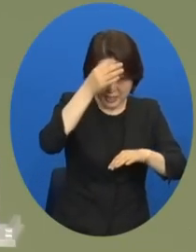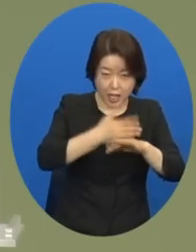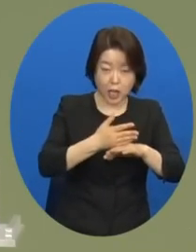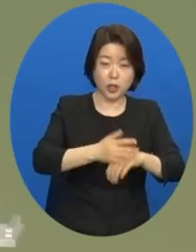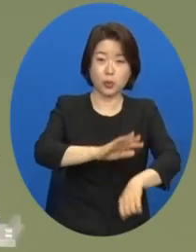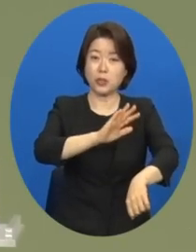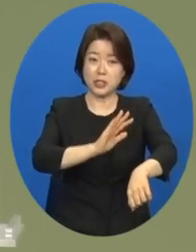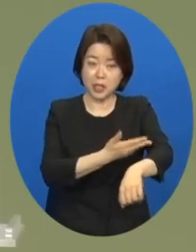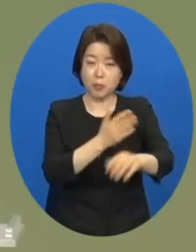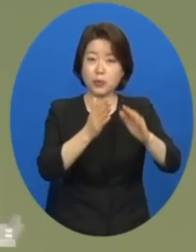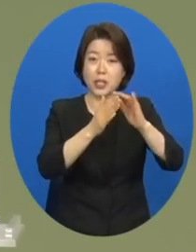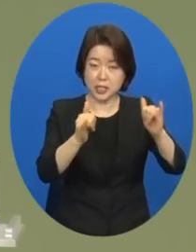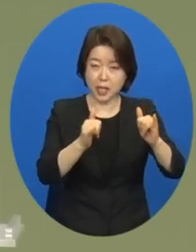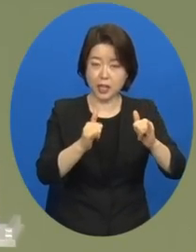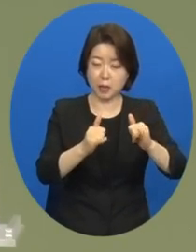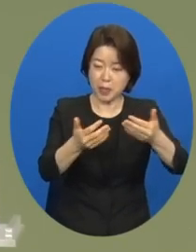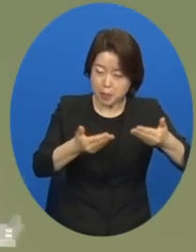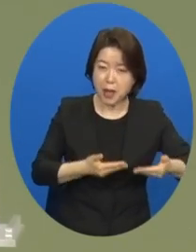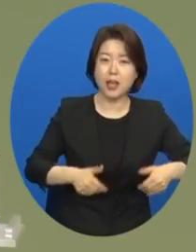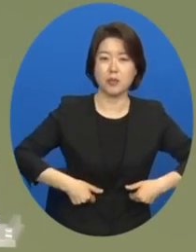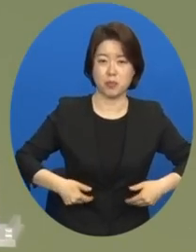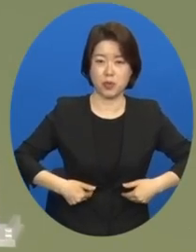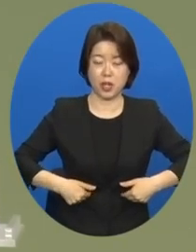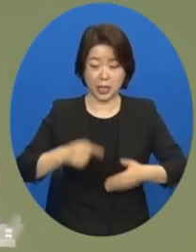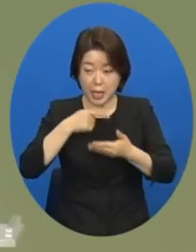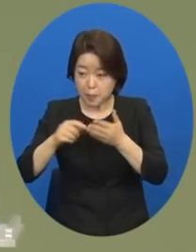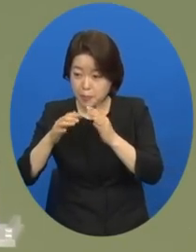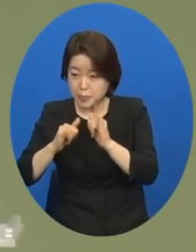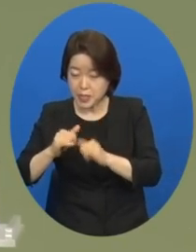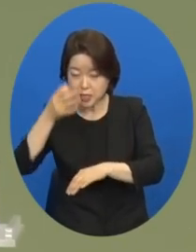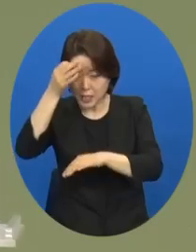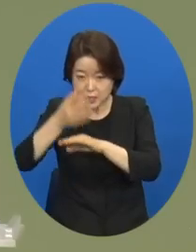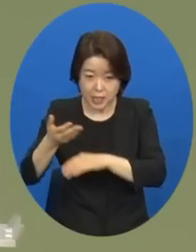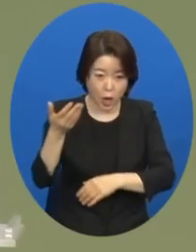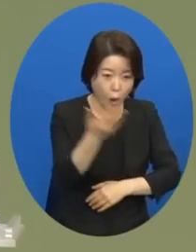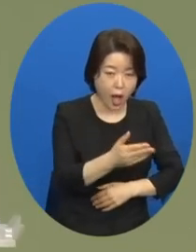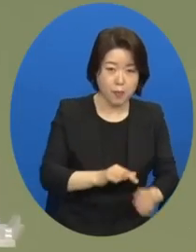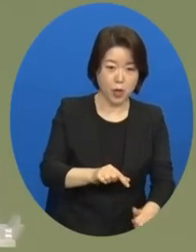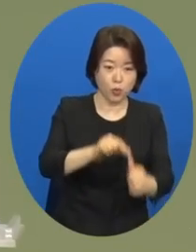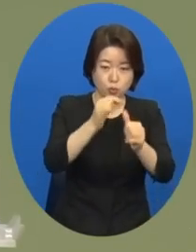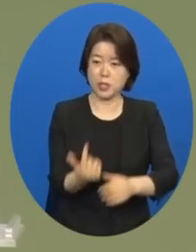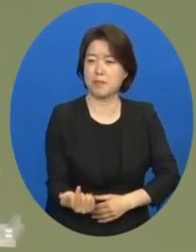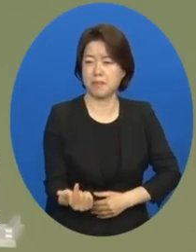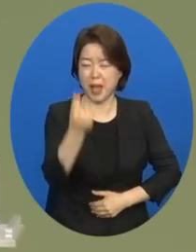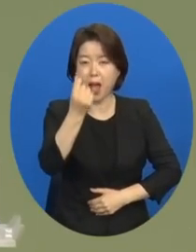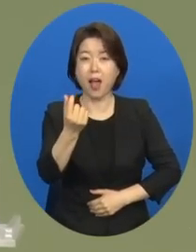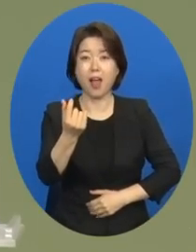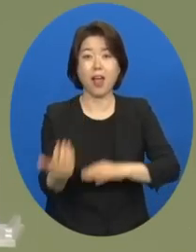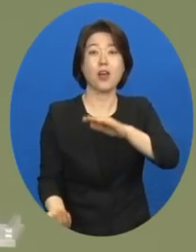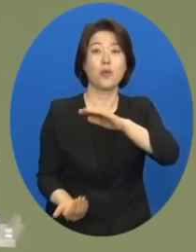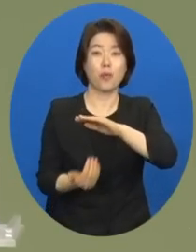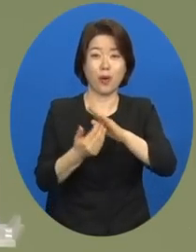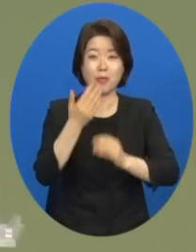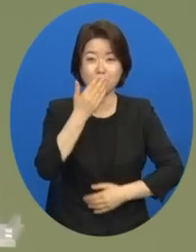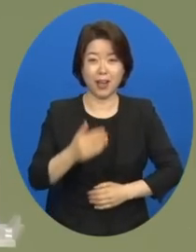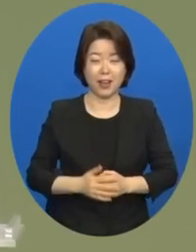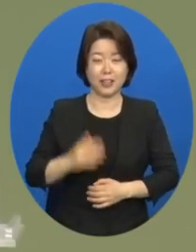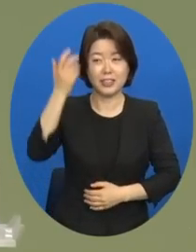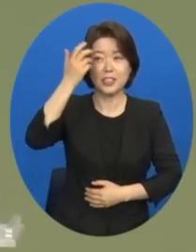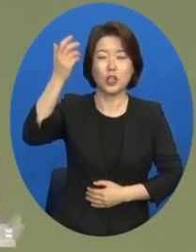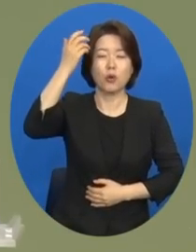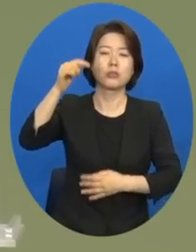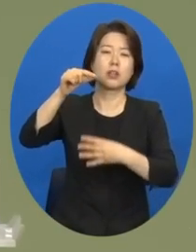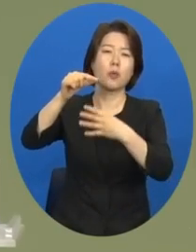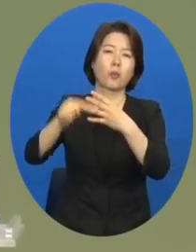받아야 돼요 피해자가 사과를 하면 구원의 일이 아주 빨리 이루어져요 영적인 원리입니다